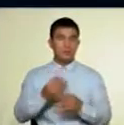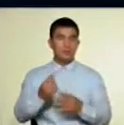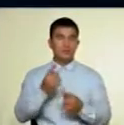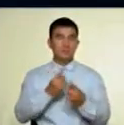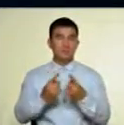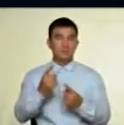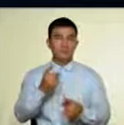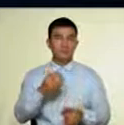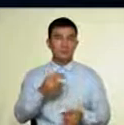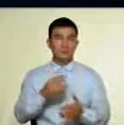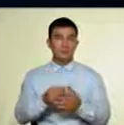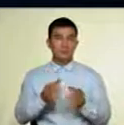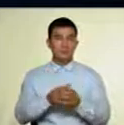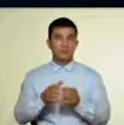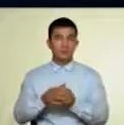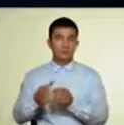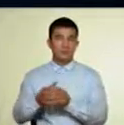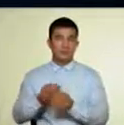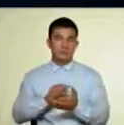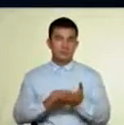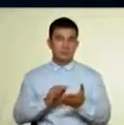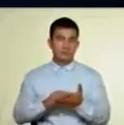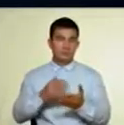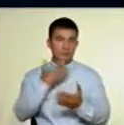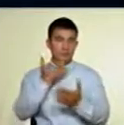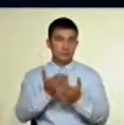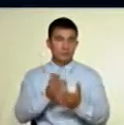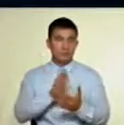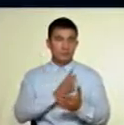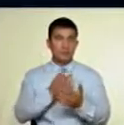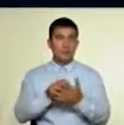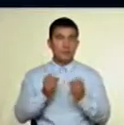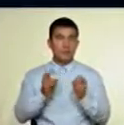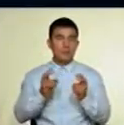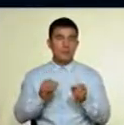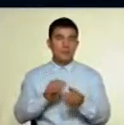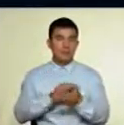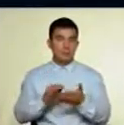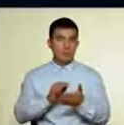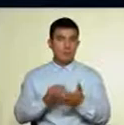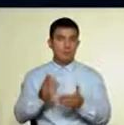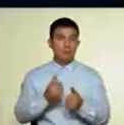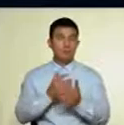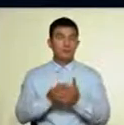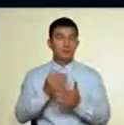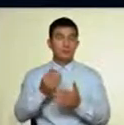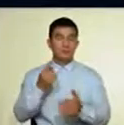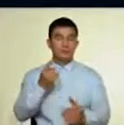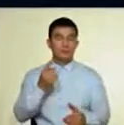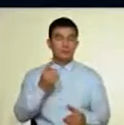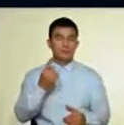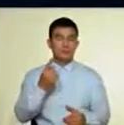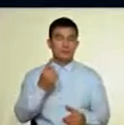hadlarning yig'indisi ko'rinishida yozing deyilgan. Buni qanday yozamiz? Demak, birinchi bir hadimiz bizda